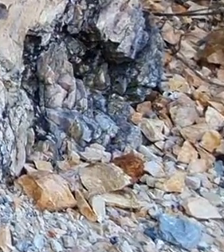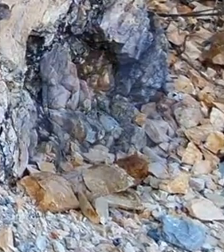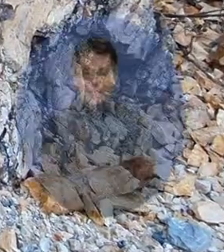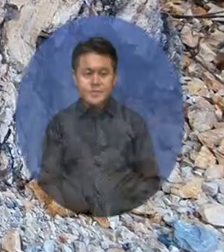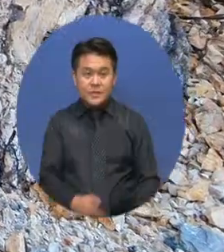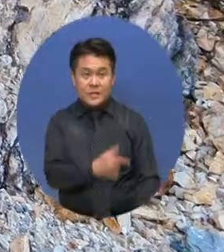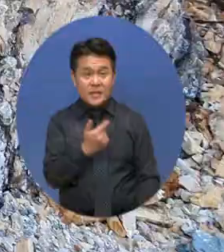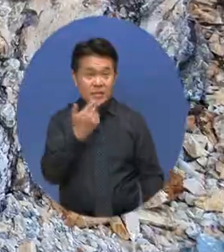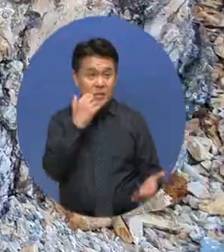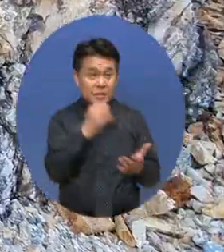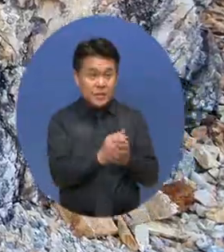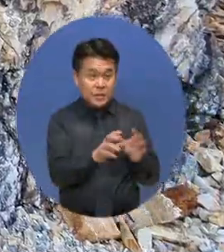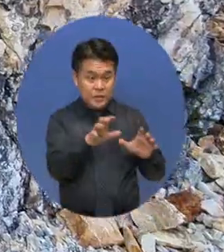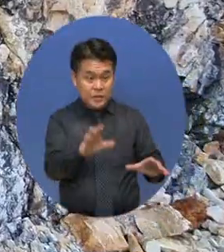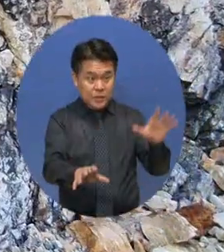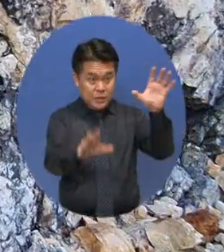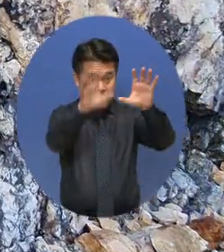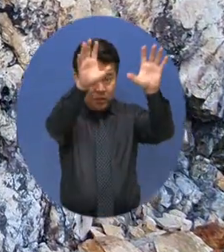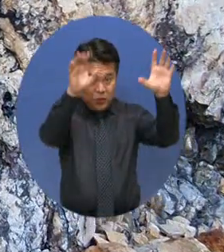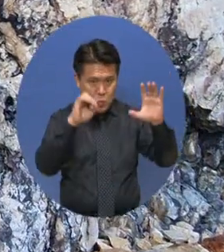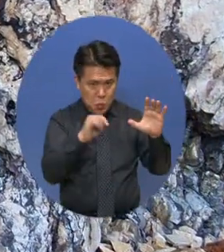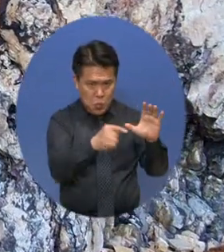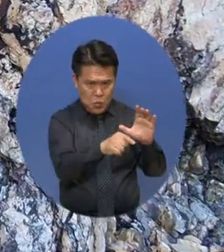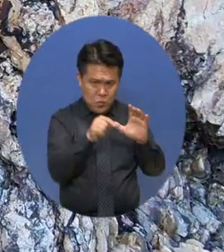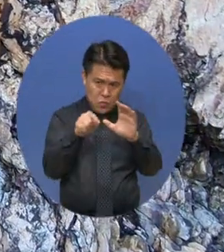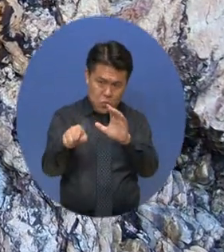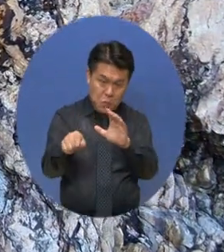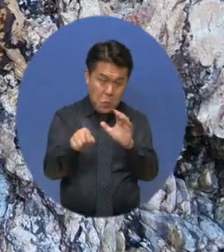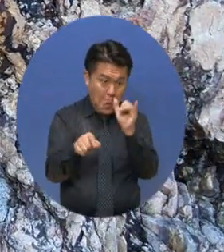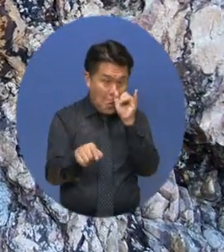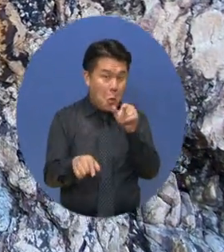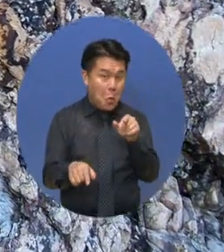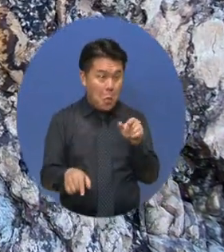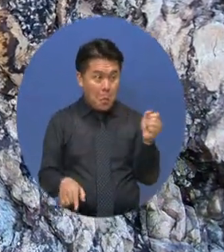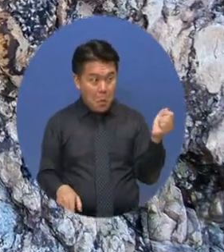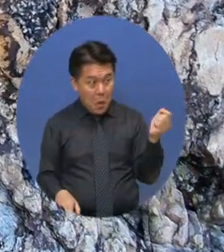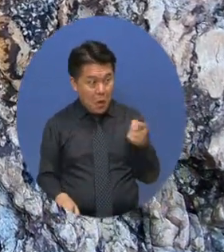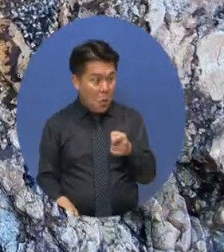웅장한 바위 틈 사이사이로 동굴들이 눈에 띕니다.